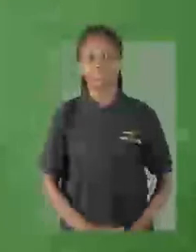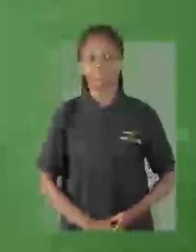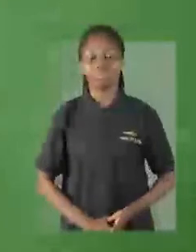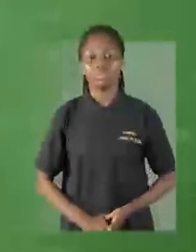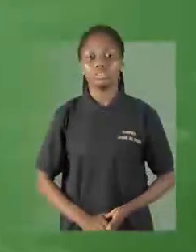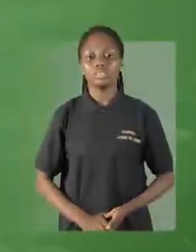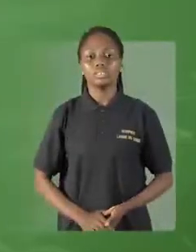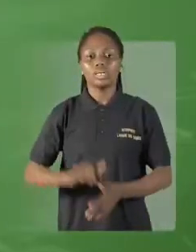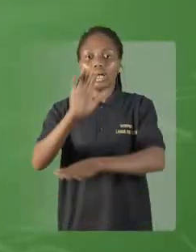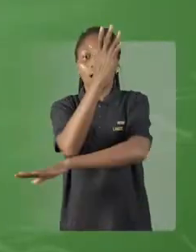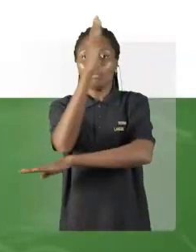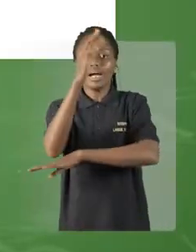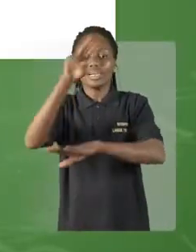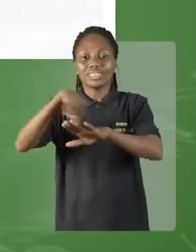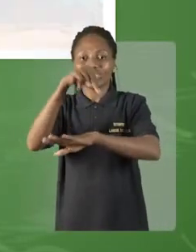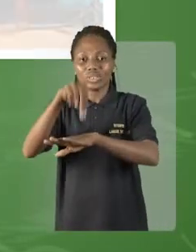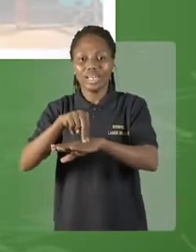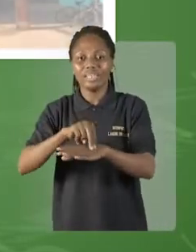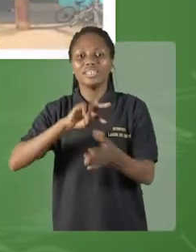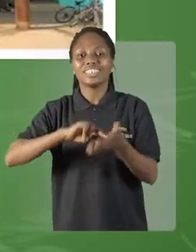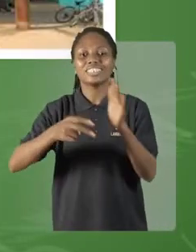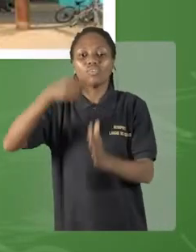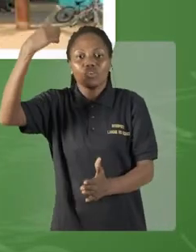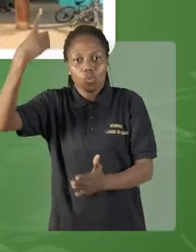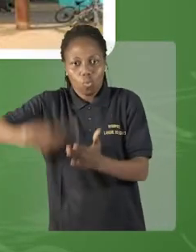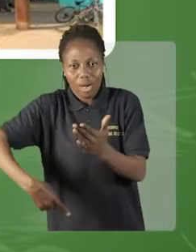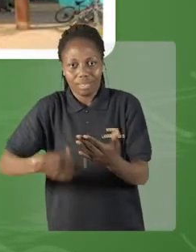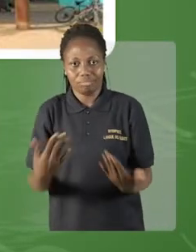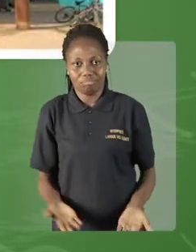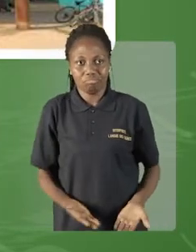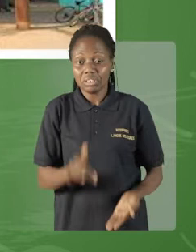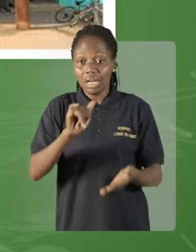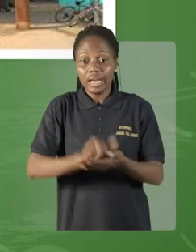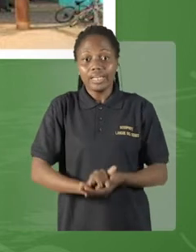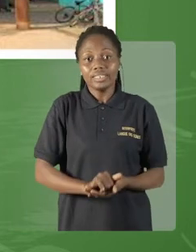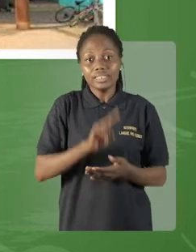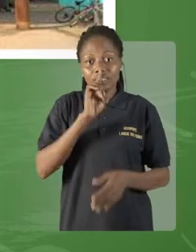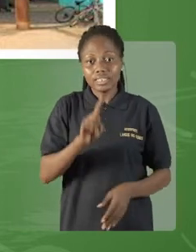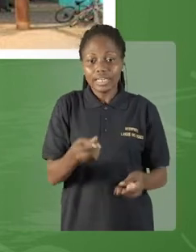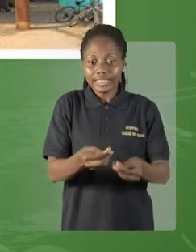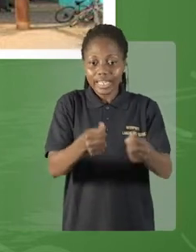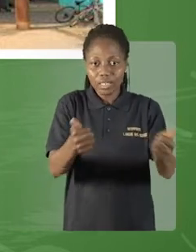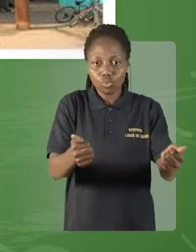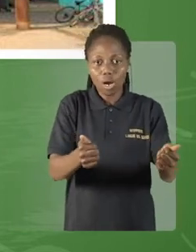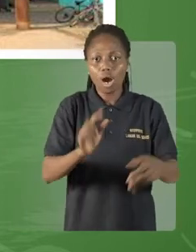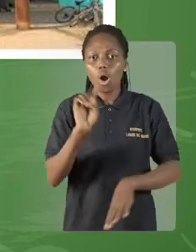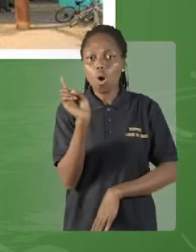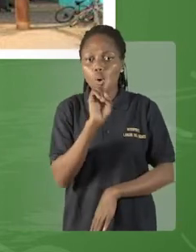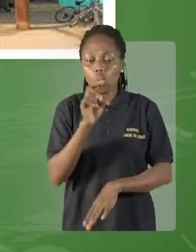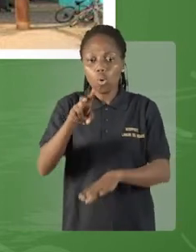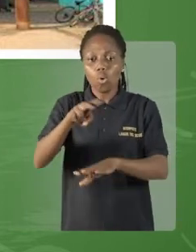Qu'est-ce qu'un parc national? Le parc national est un territoire où la nature